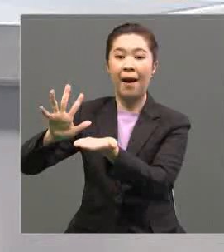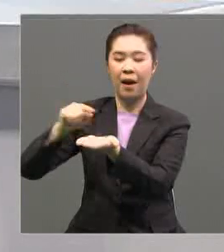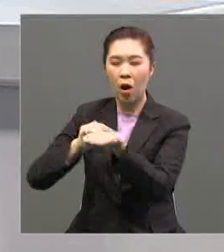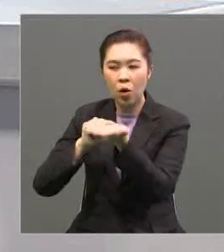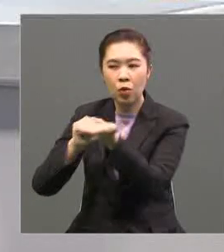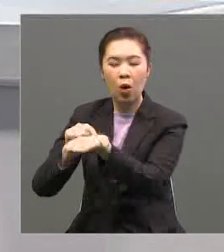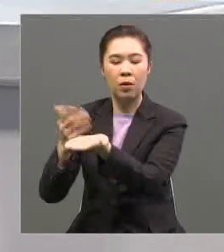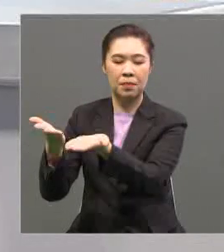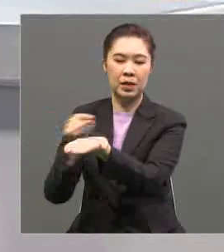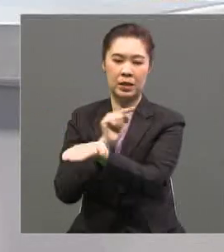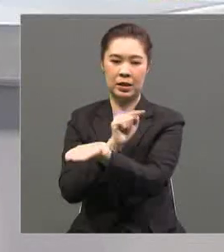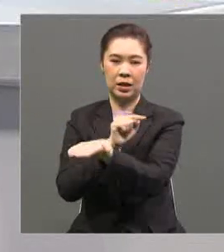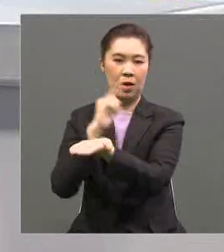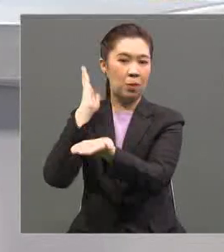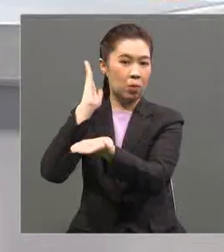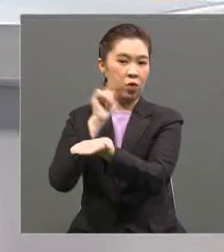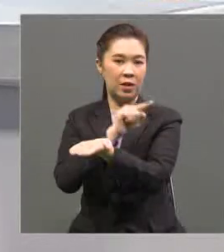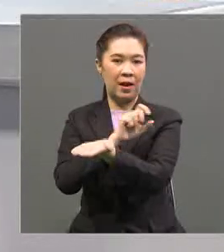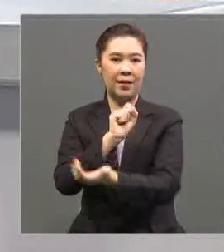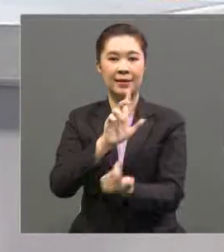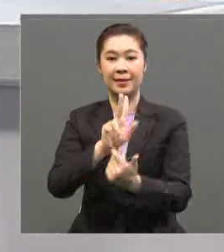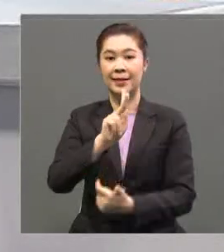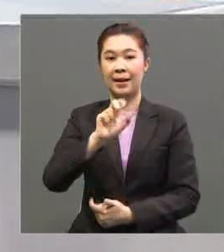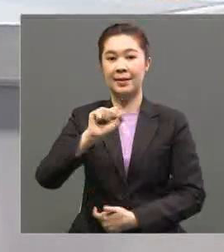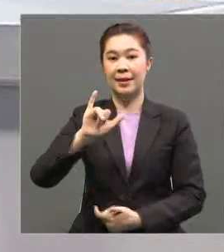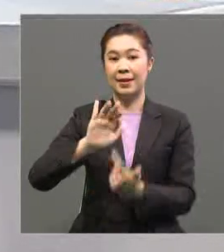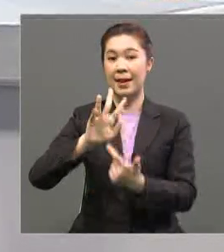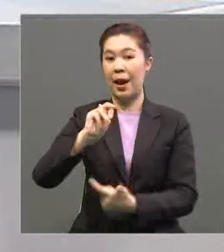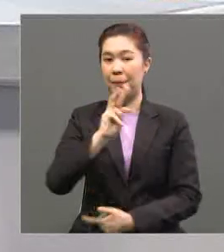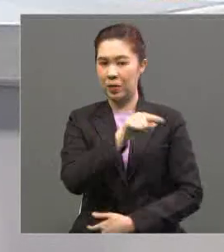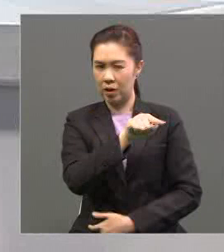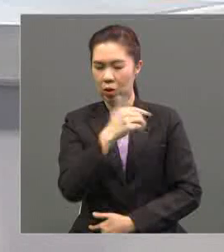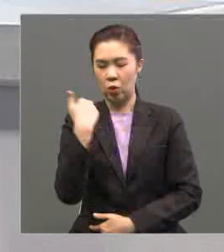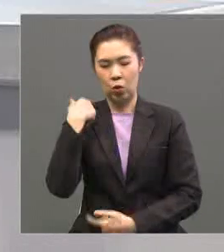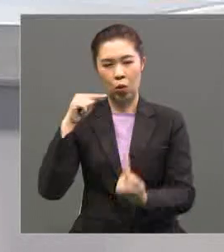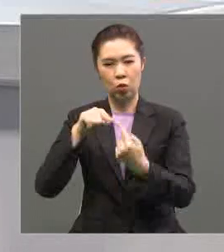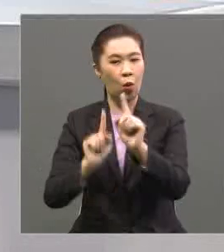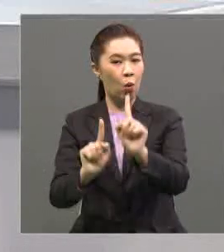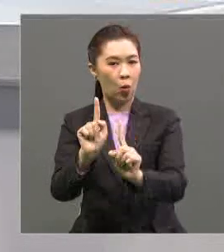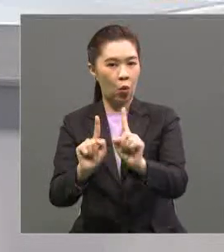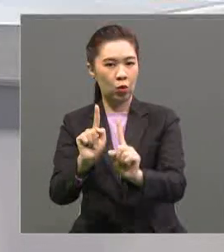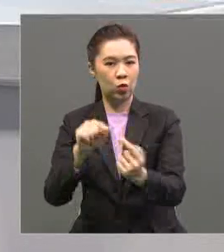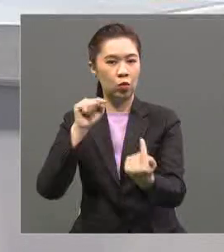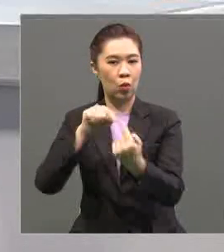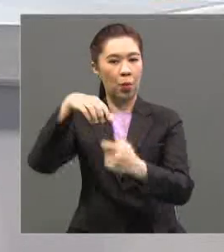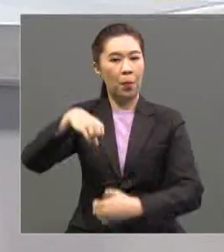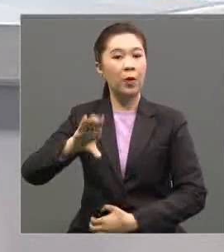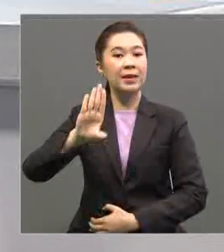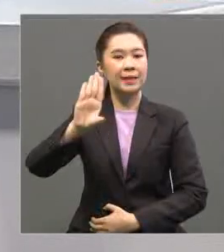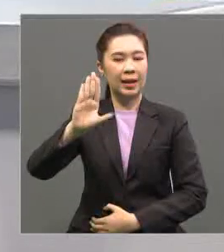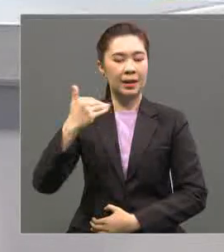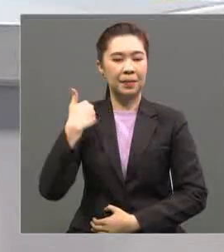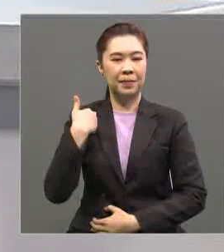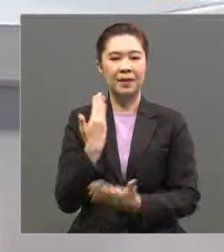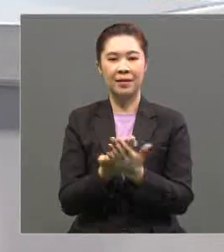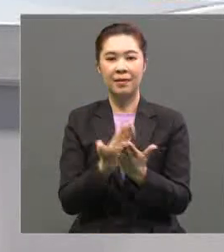ากว่าเห็นว่าคุณศักดิ์สยามเนี่ยน่าจะมีส่วนเกี่ยวข้องเกี่ยวกับเรื่องของการถือหุ้นในบริษัทนะคะก็คือเป็นหุ้น